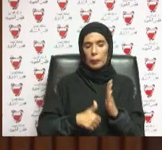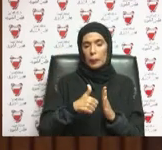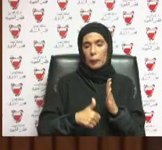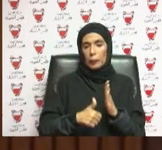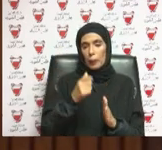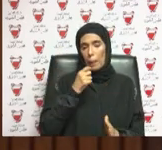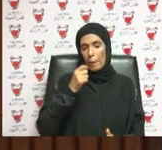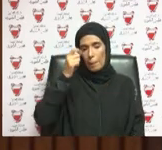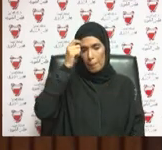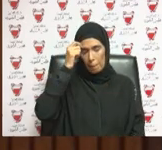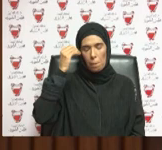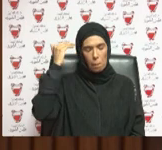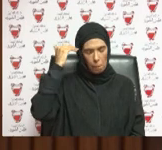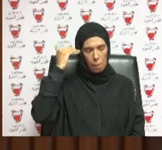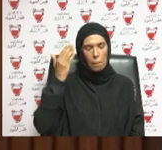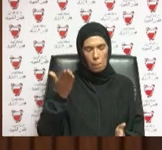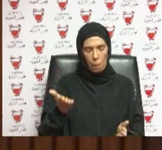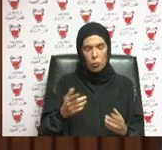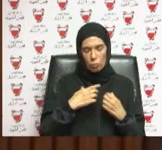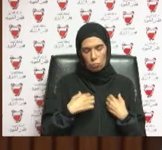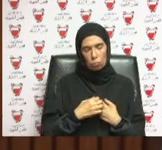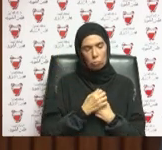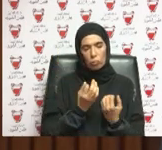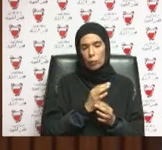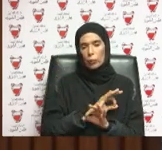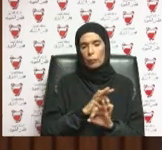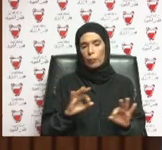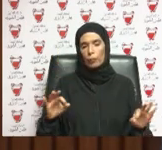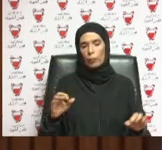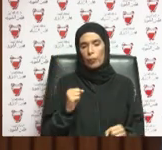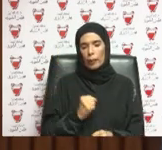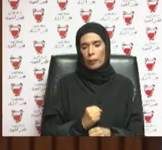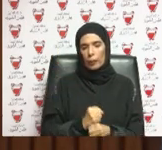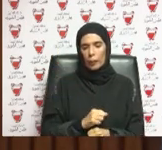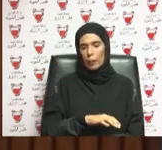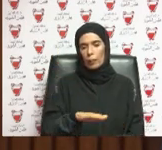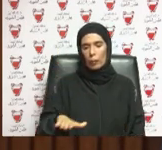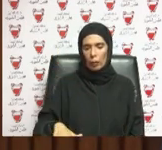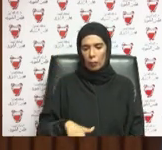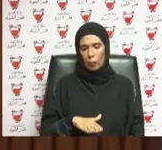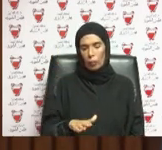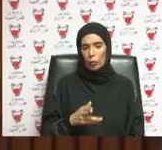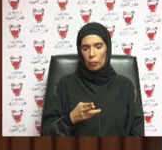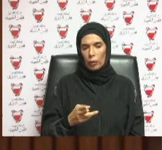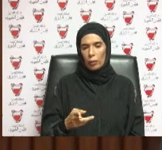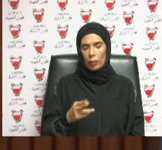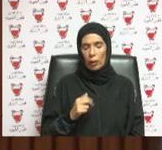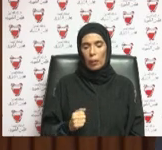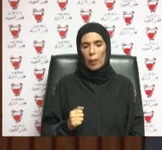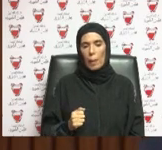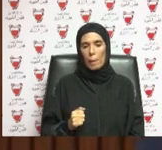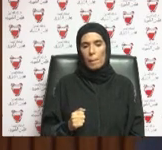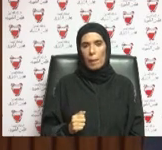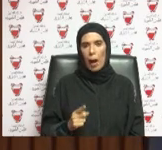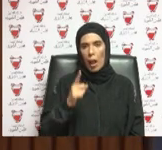وخصالهم عالقا في عقولنا وقلوبنا جميعا، وتظل مواقفهم الوطنية شاخصة في ضمير الوطن. رحم